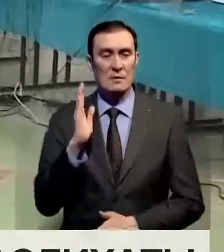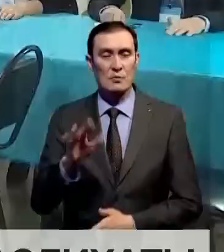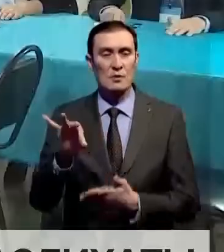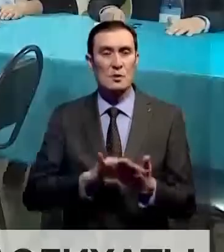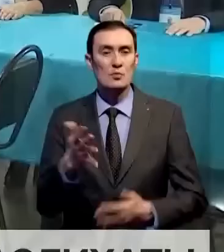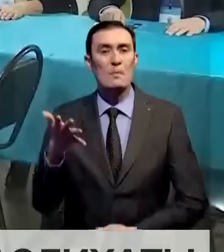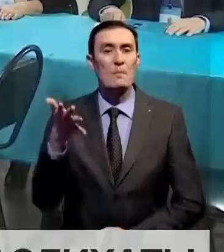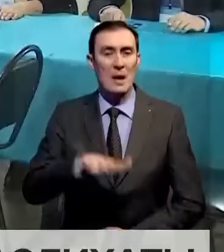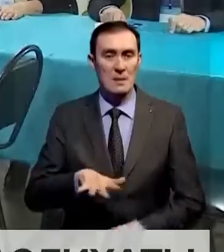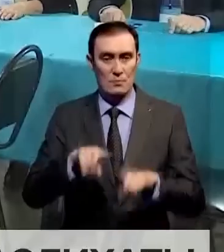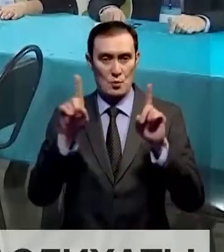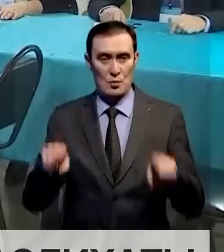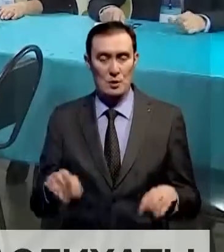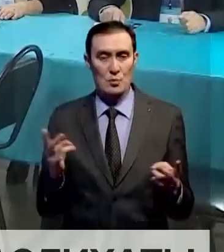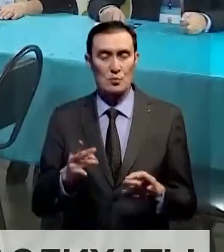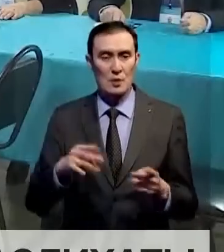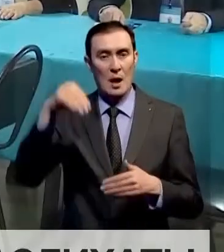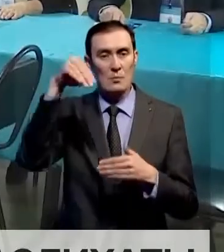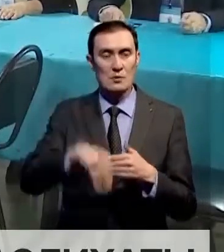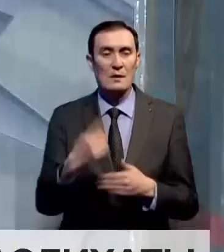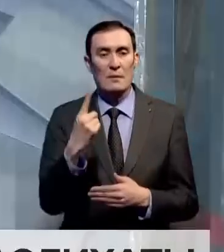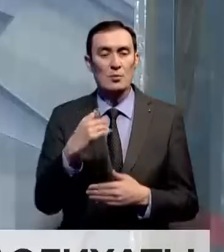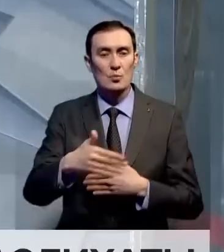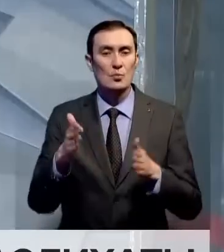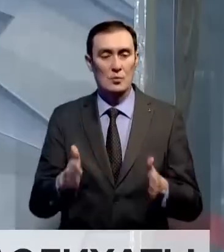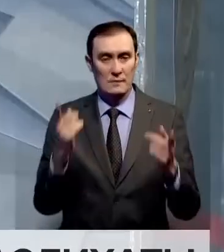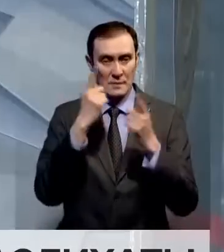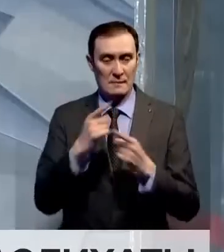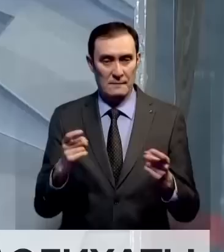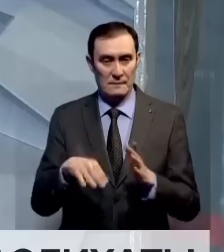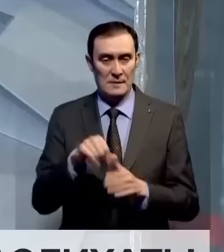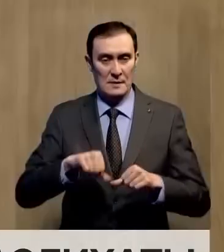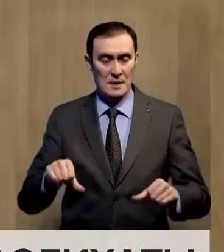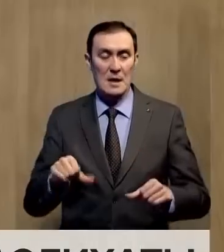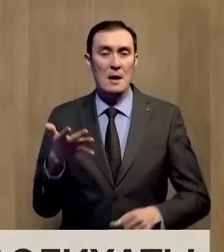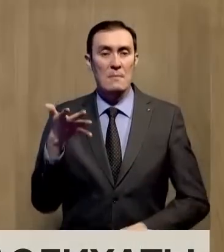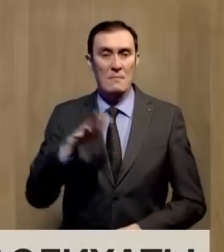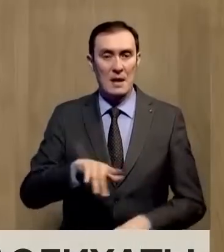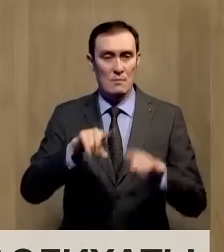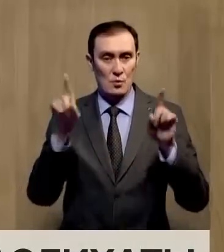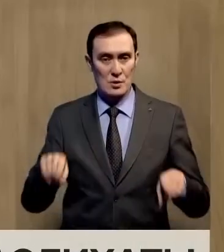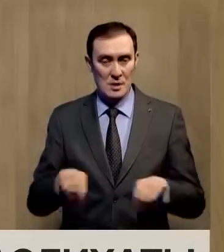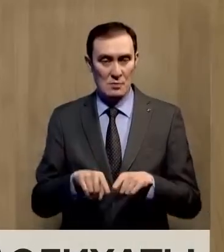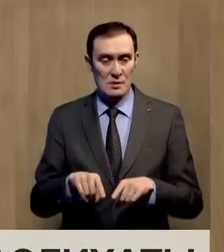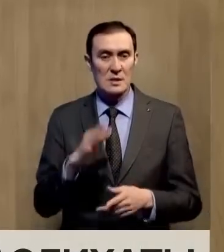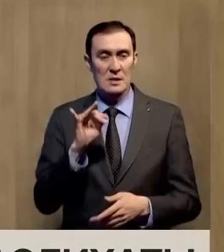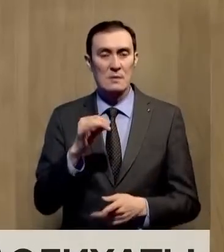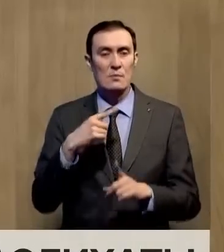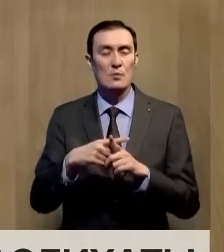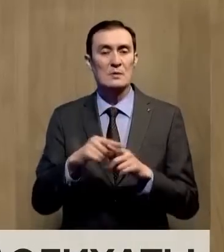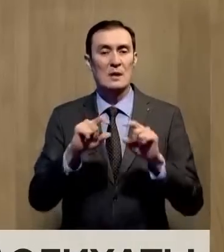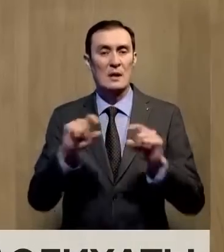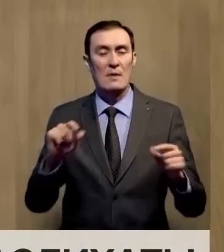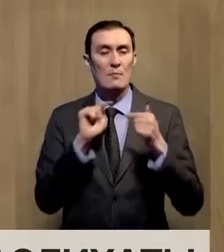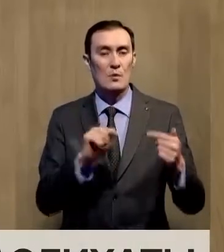сразу 5 бюллетеней. Все нужно опускать в одну урну, пояснили в ЦИК. 5 бюллетеней, соответственно, графа против всех